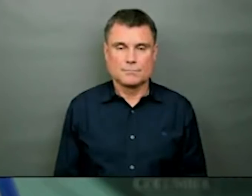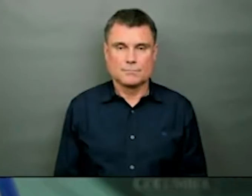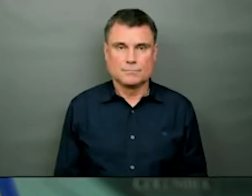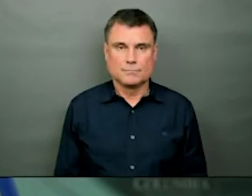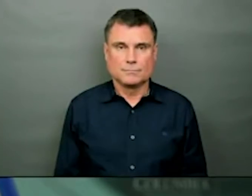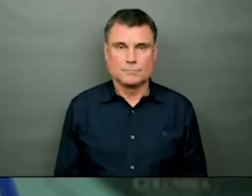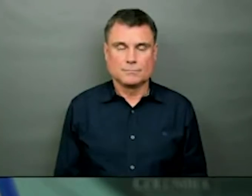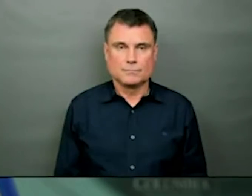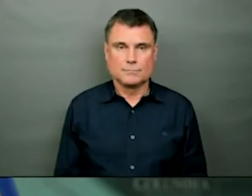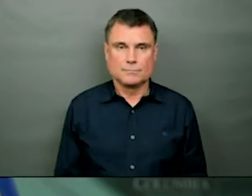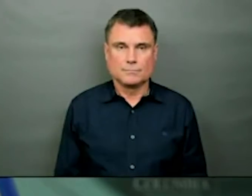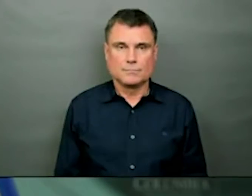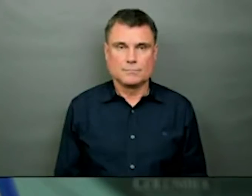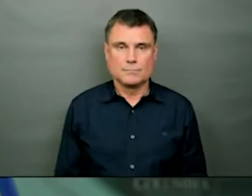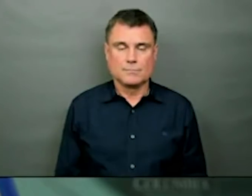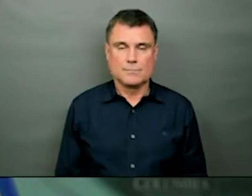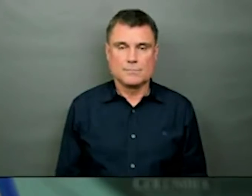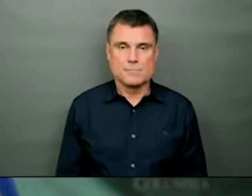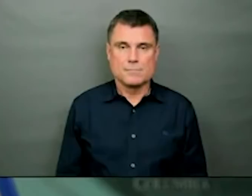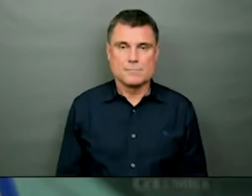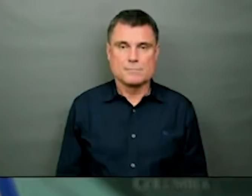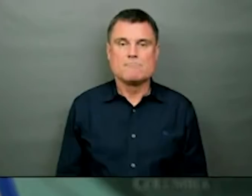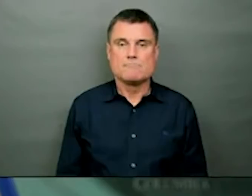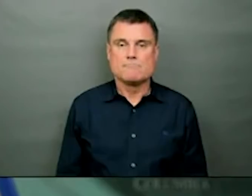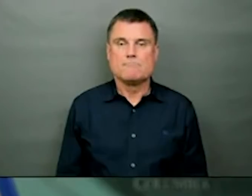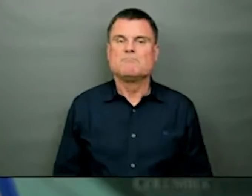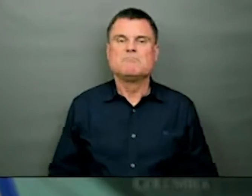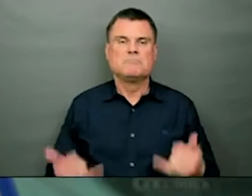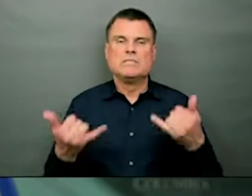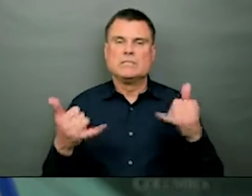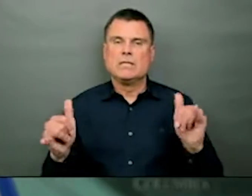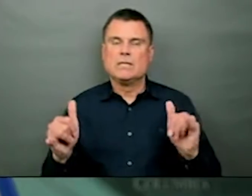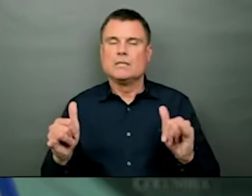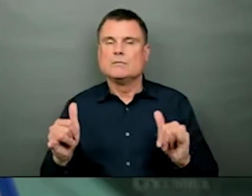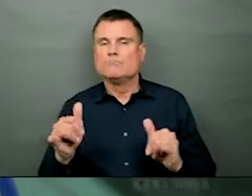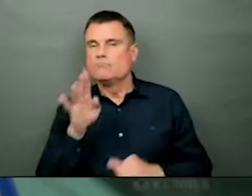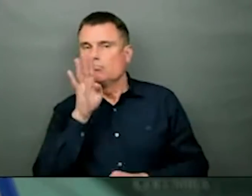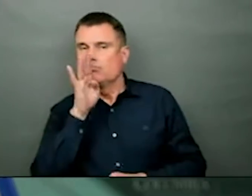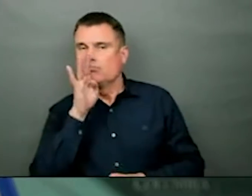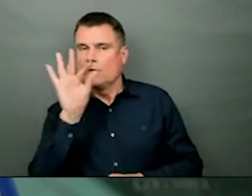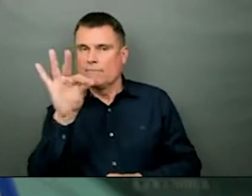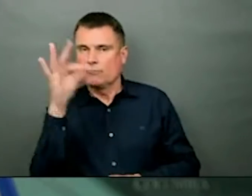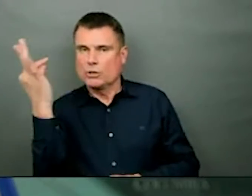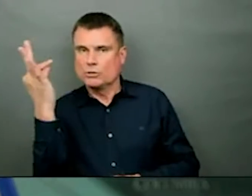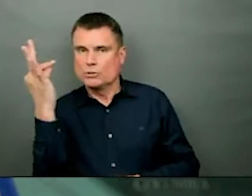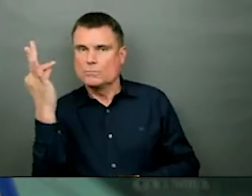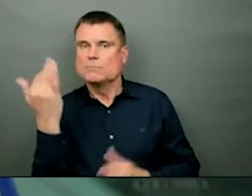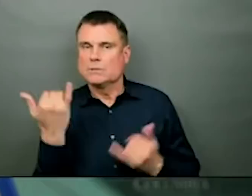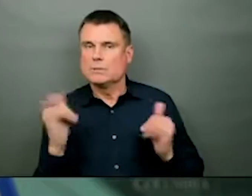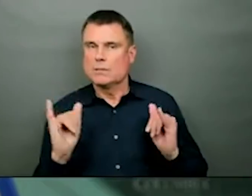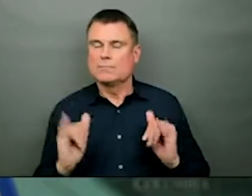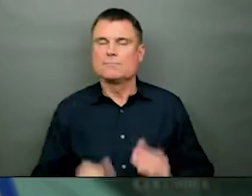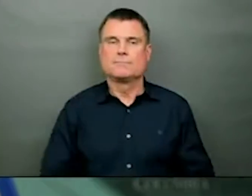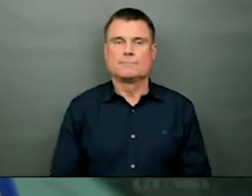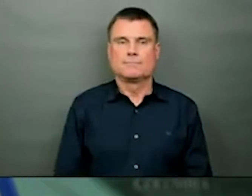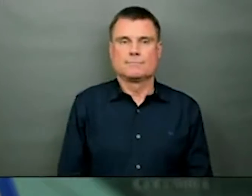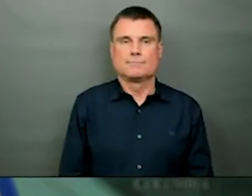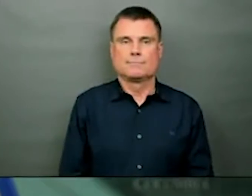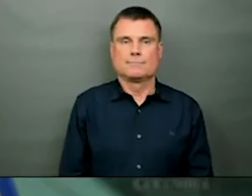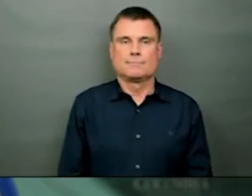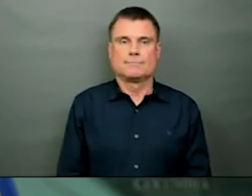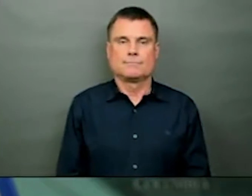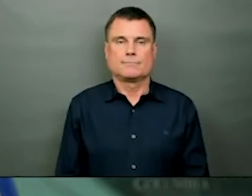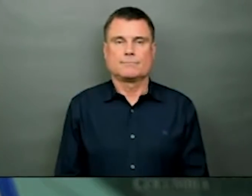donné du vaccin à nos résidents des centres de soins au long terme dans